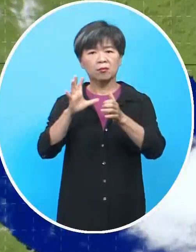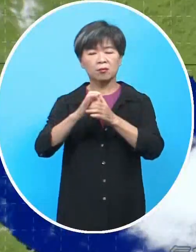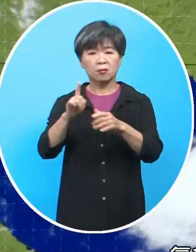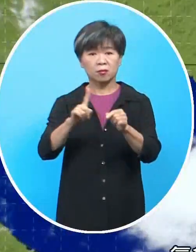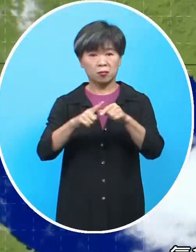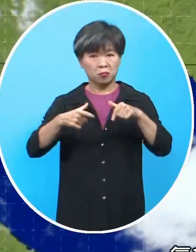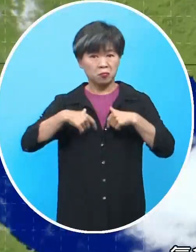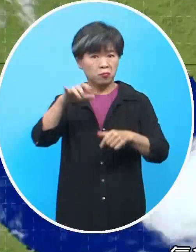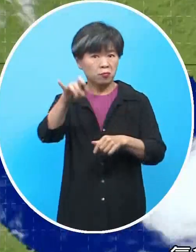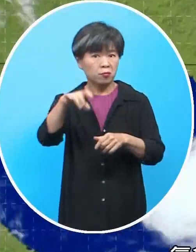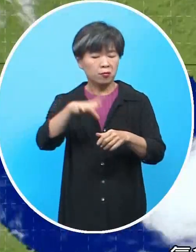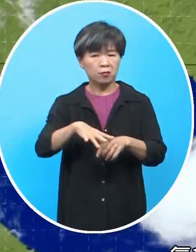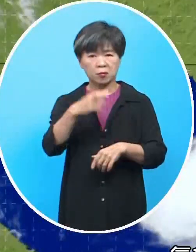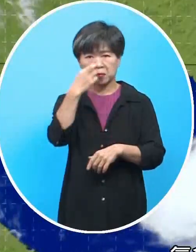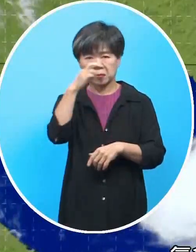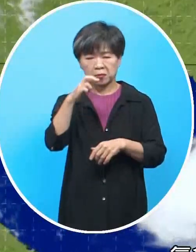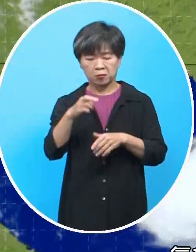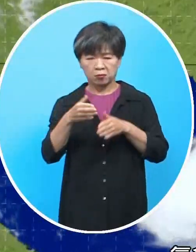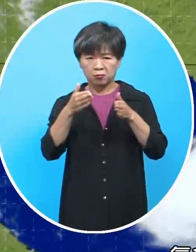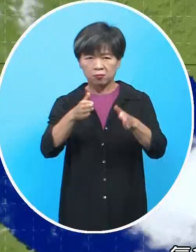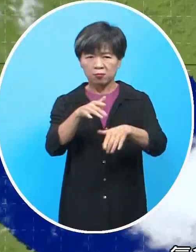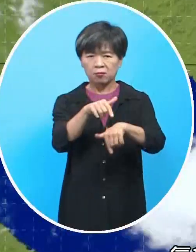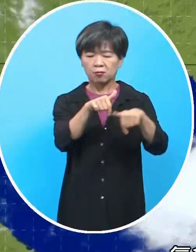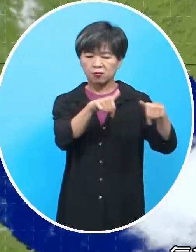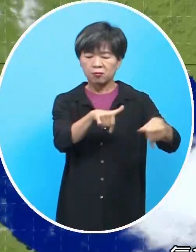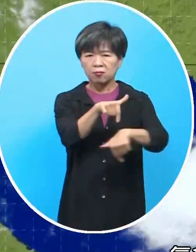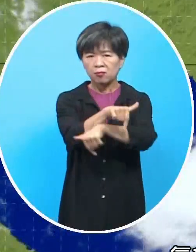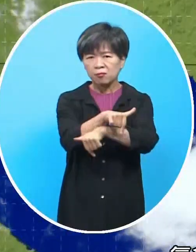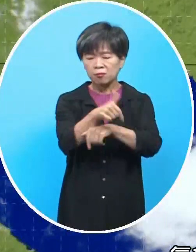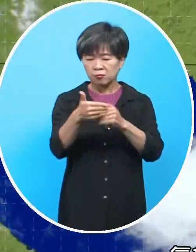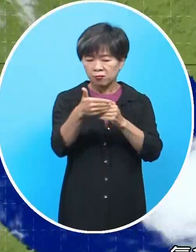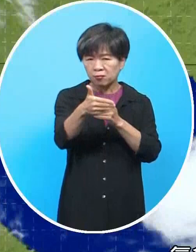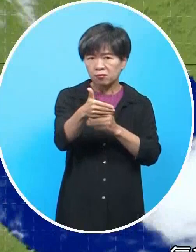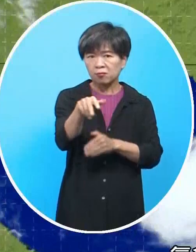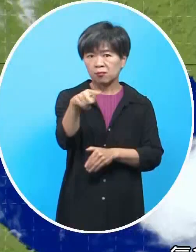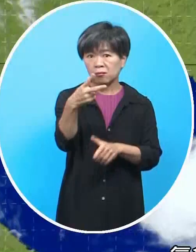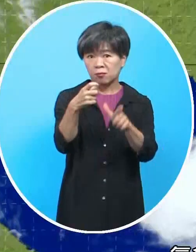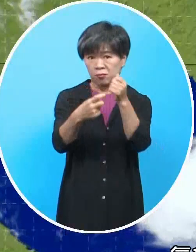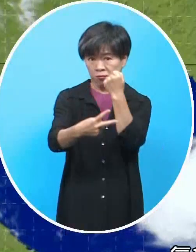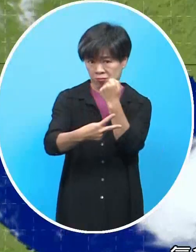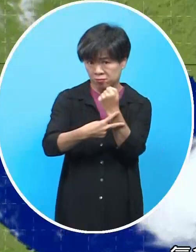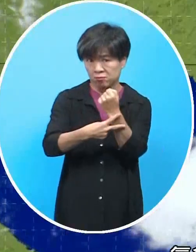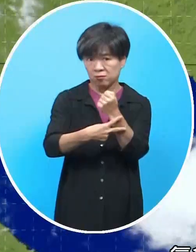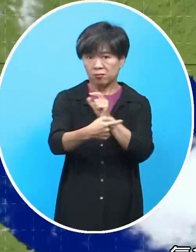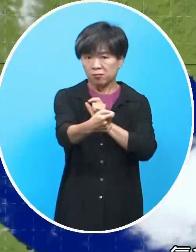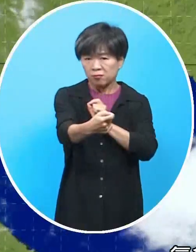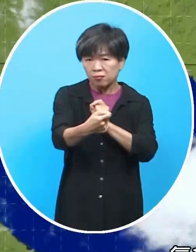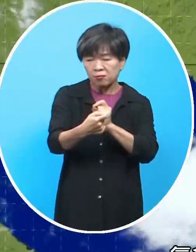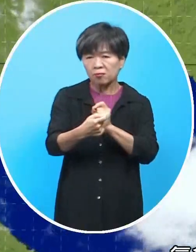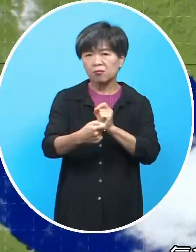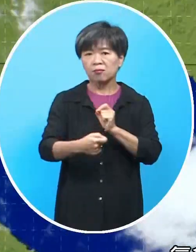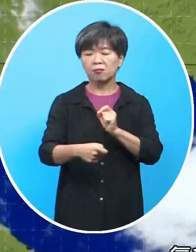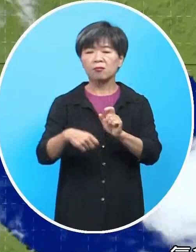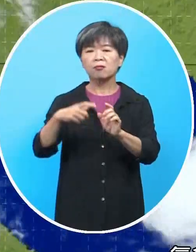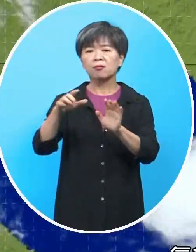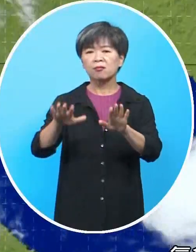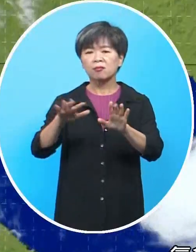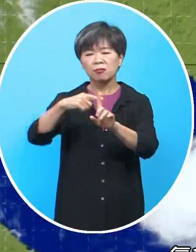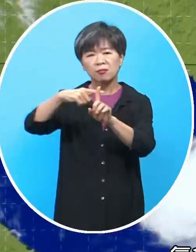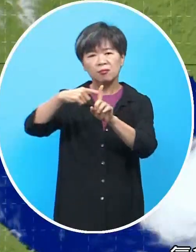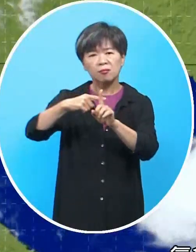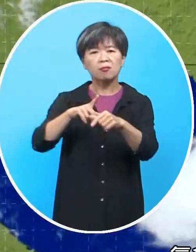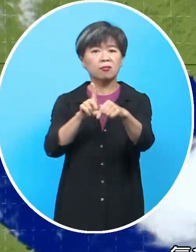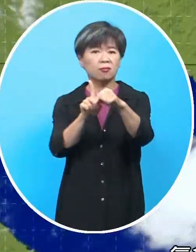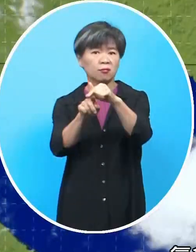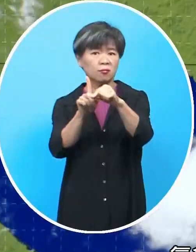放到了我们鹅銮鼻西南方大概200公里的海面上。台风目前还是一个中度台风，它的七级